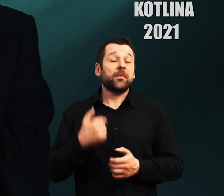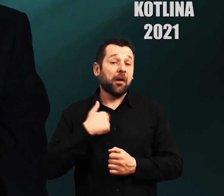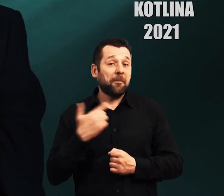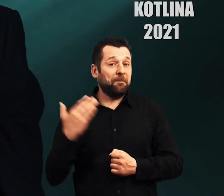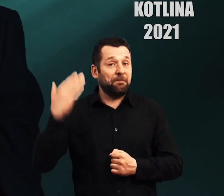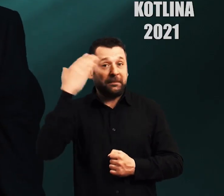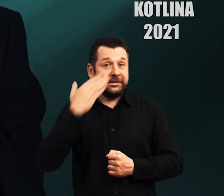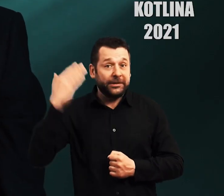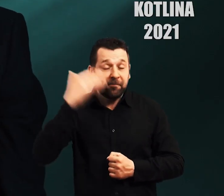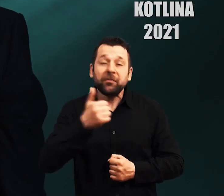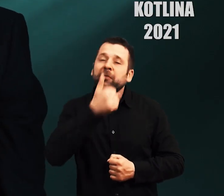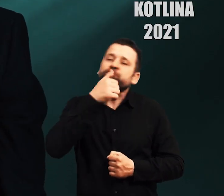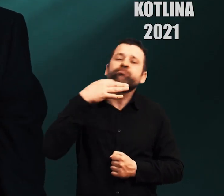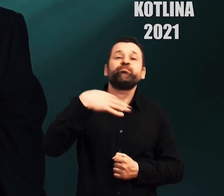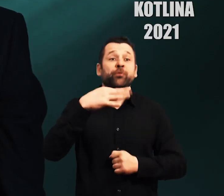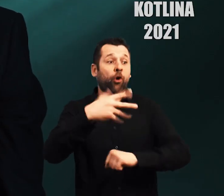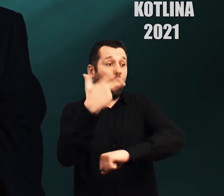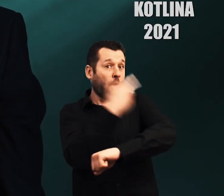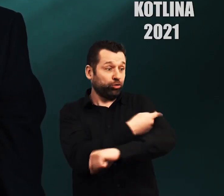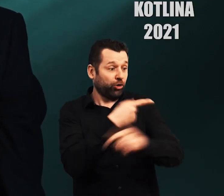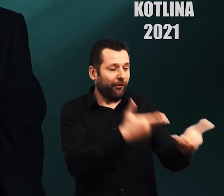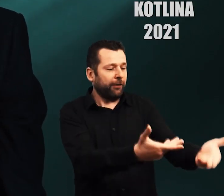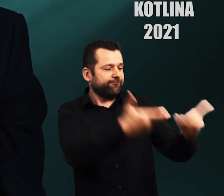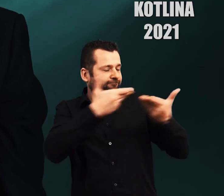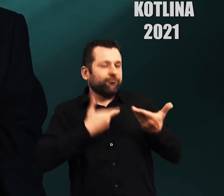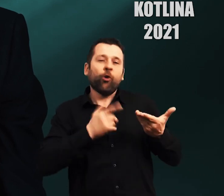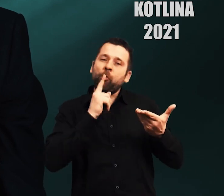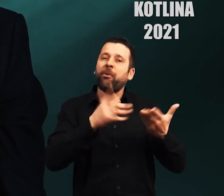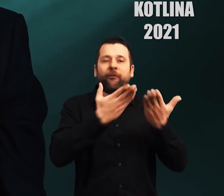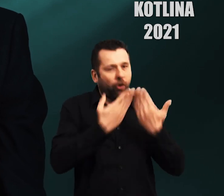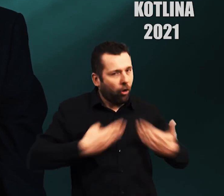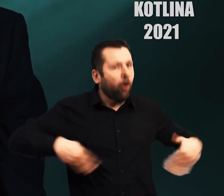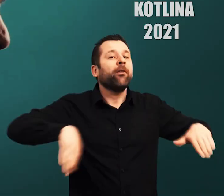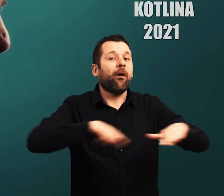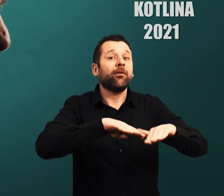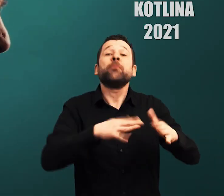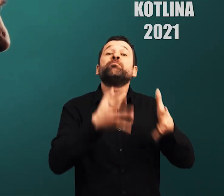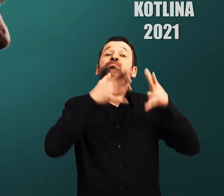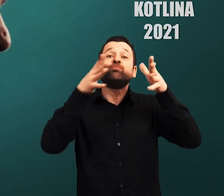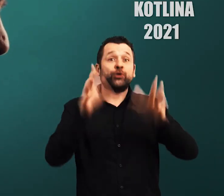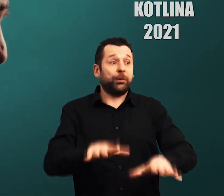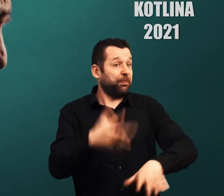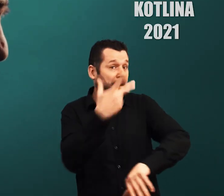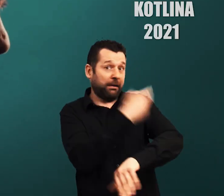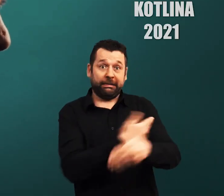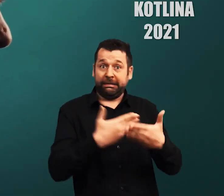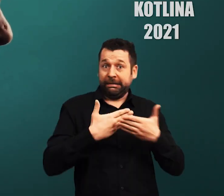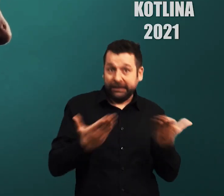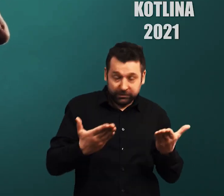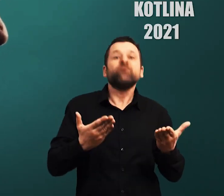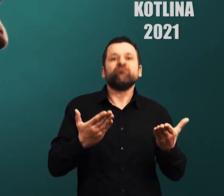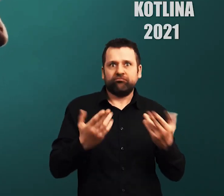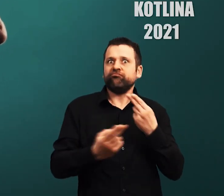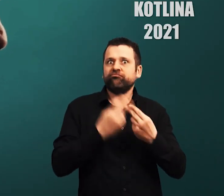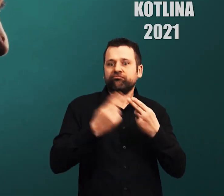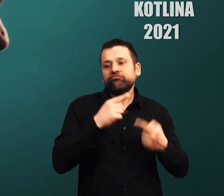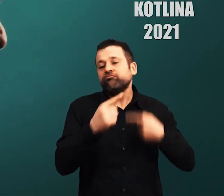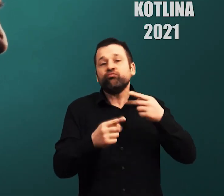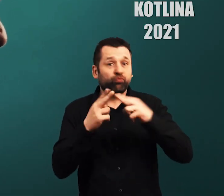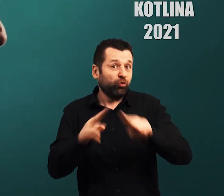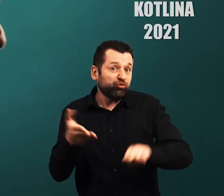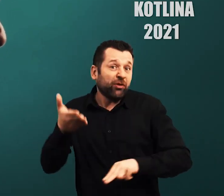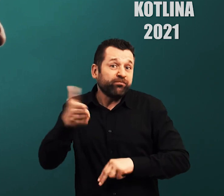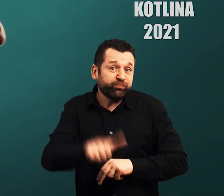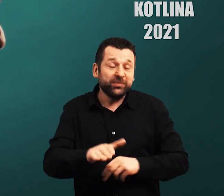Myslím si, že se máme očkovat, protože to je jediná cesta, jak zabránit tomuto onemocnění, které